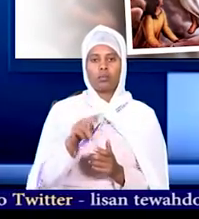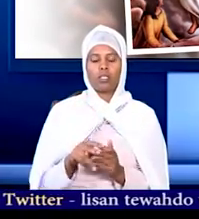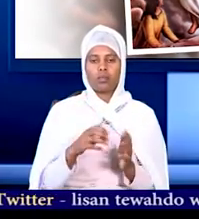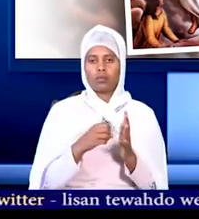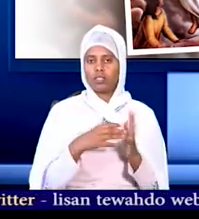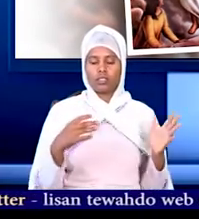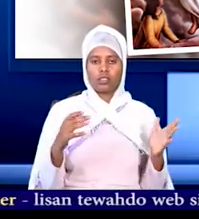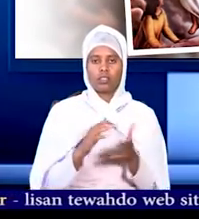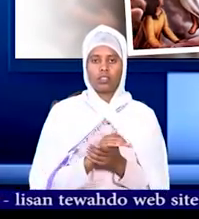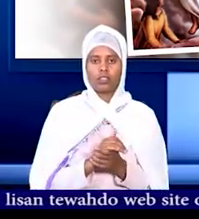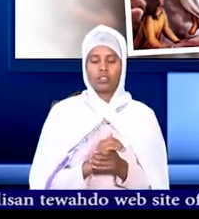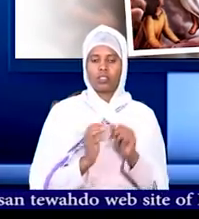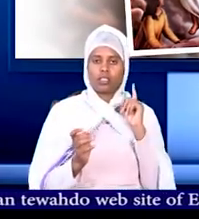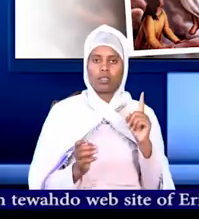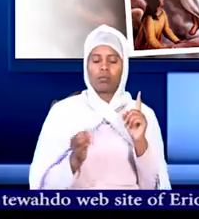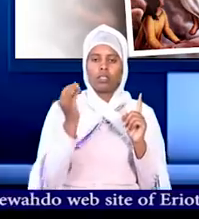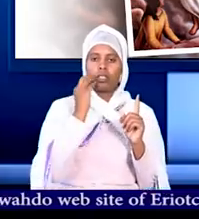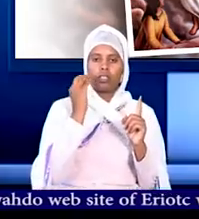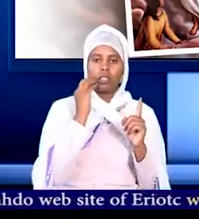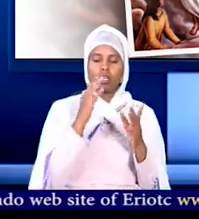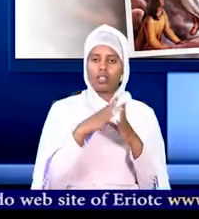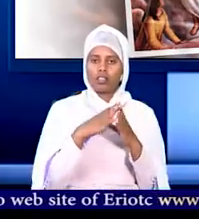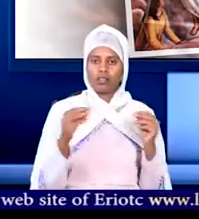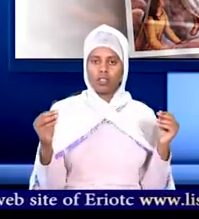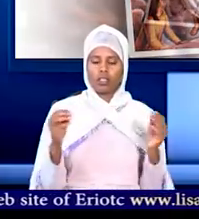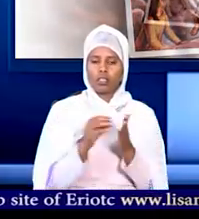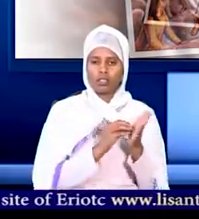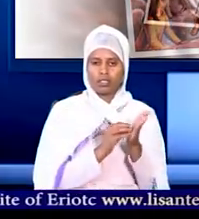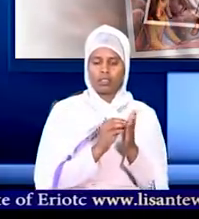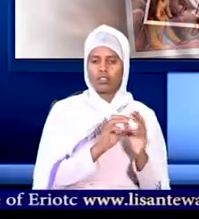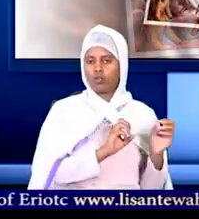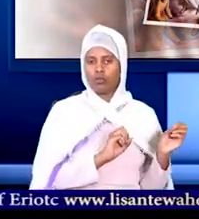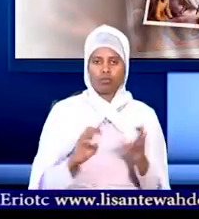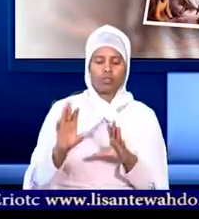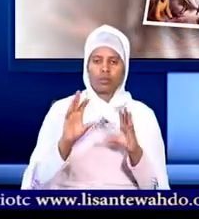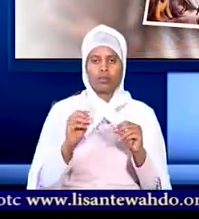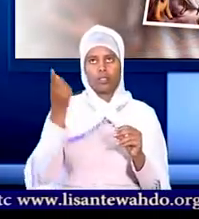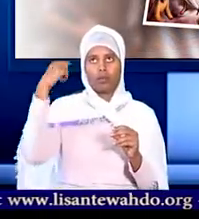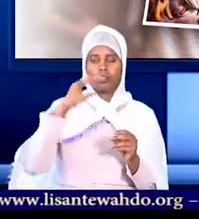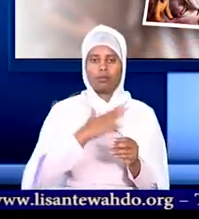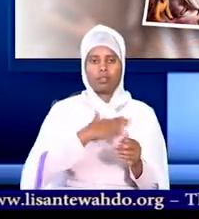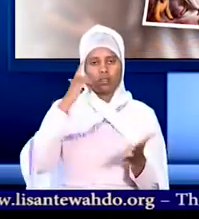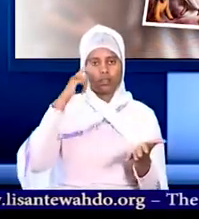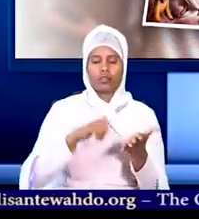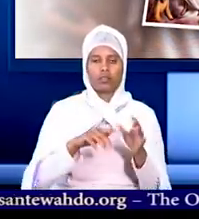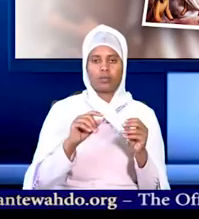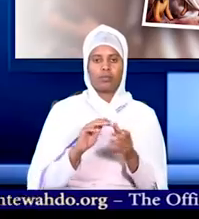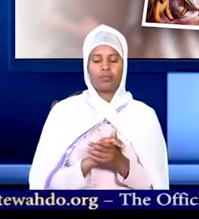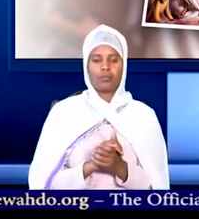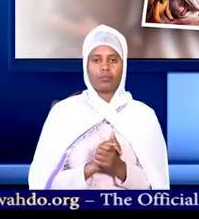نايسوني ودى سماريام سلذي قدام إدانا دمسيسو حقيقو دربي